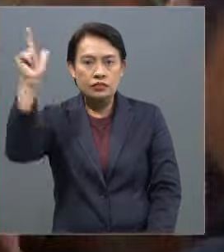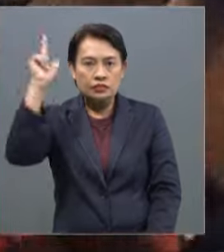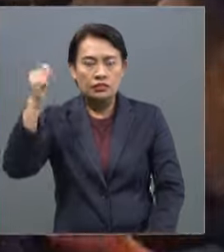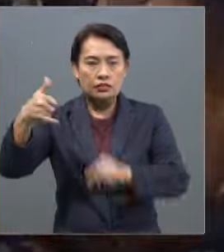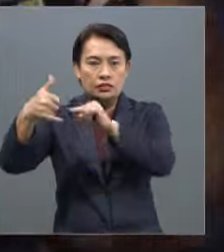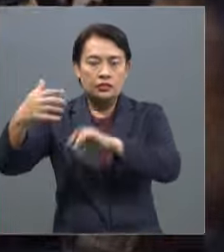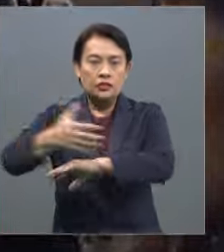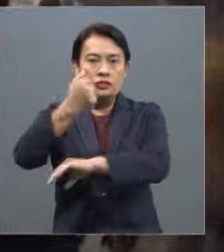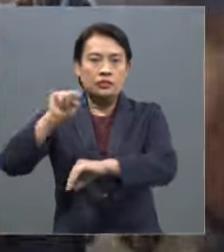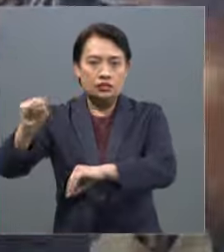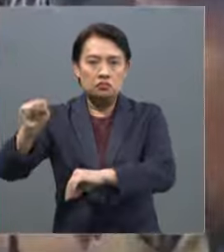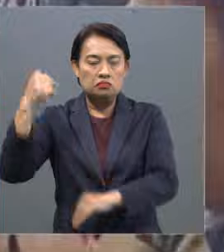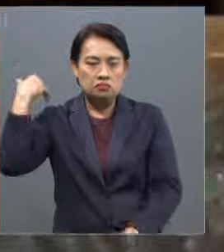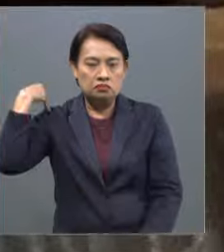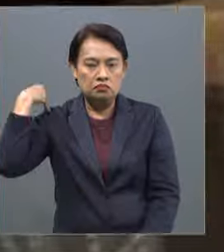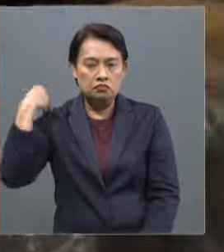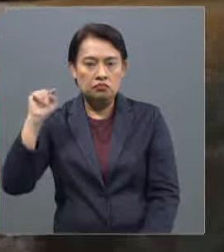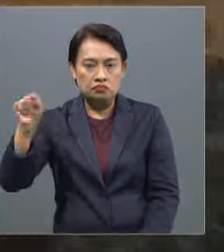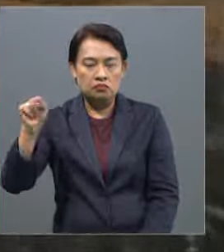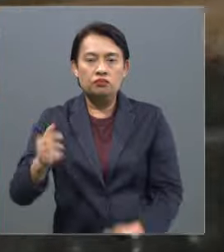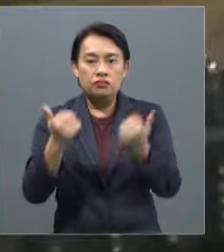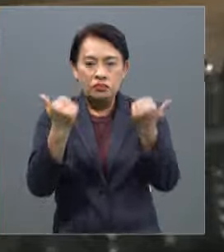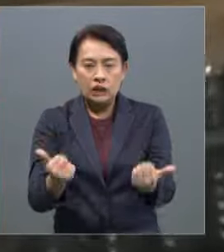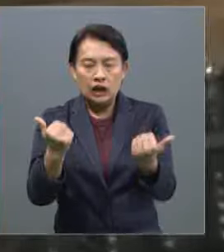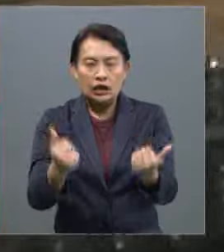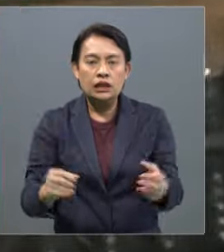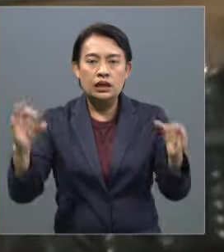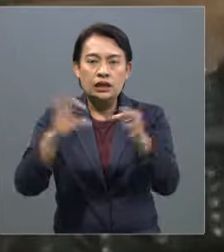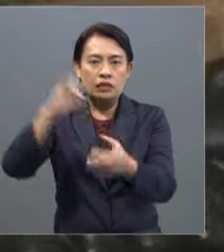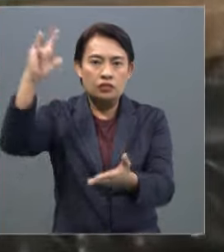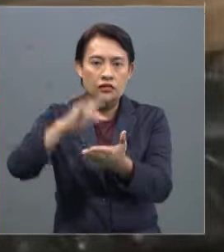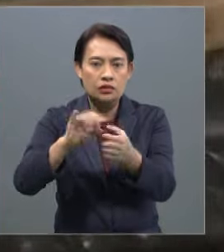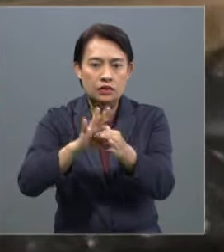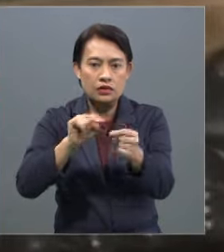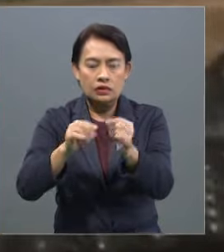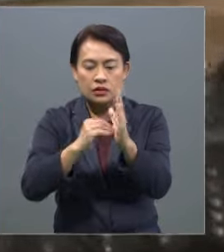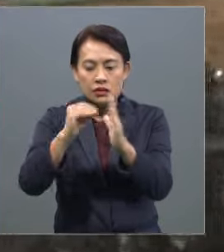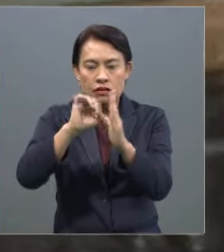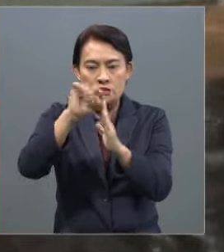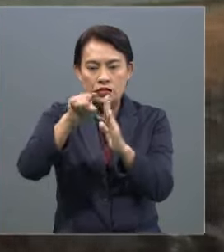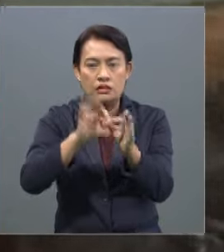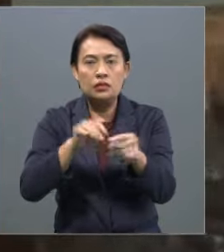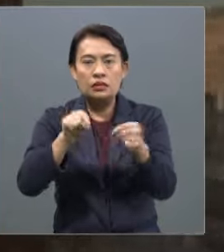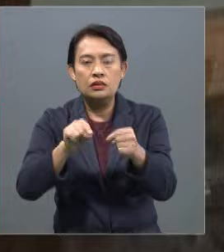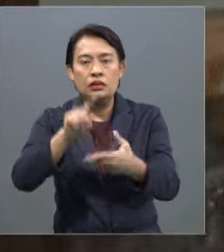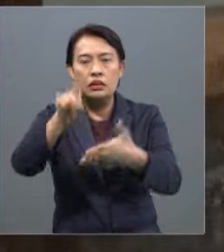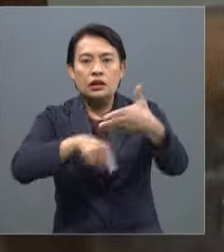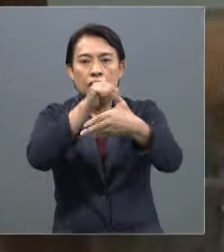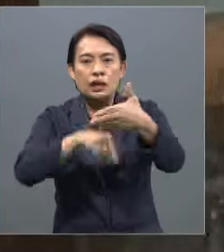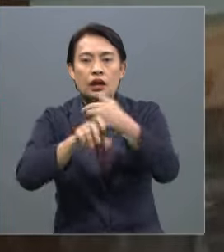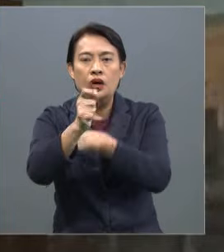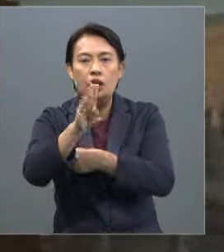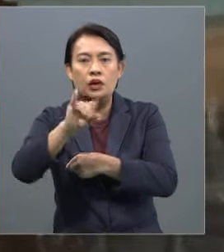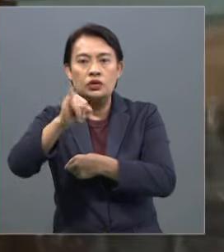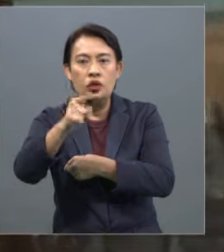อิทธิพลทางการเมืองการเดินทางกลับครั้งนี้อาจส่งผลต่อการเมืองระดับท้องถิ่นยังการเลือกตั้งอบจเร็วๆนี้รวมถึงการ